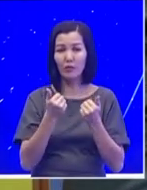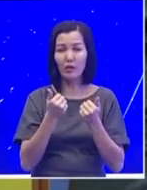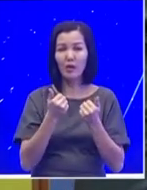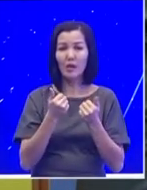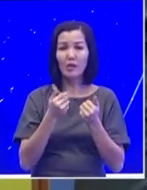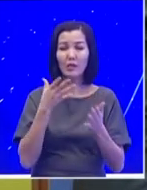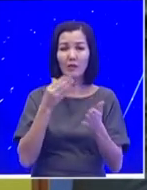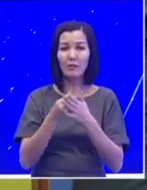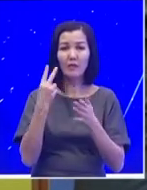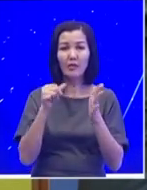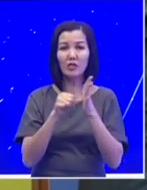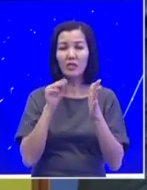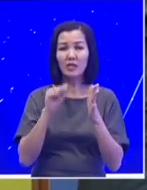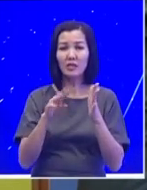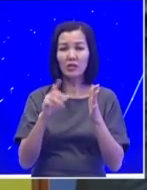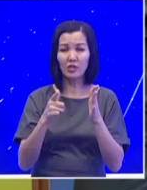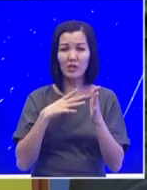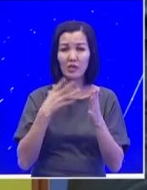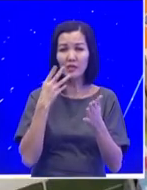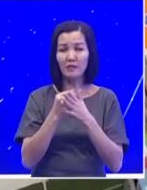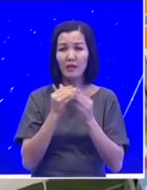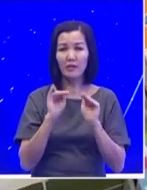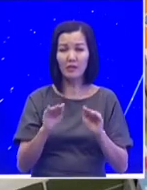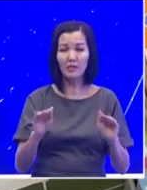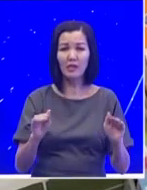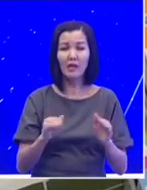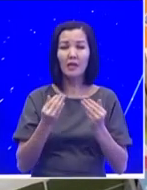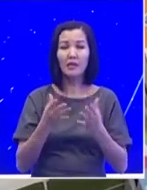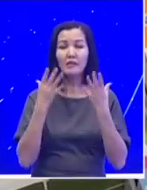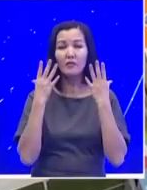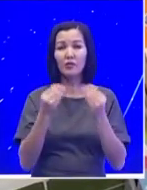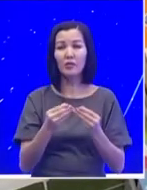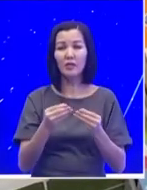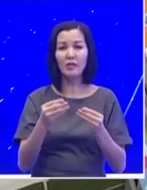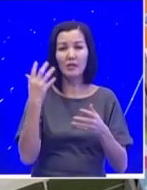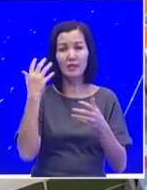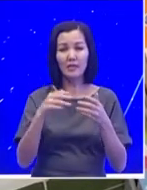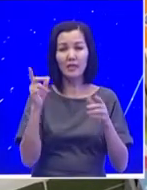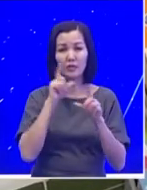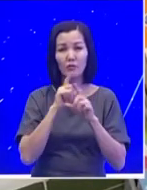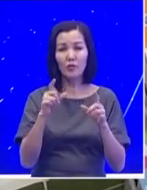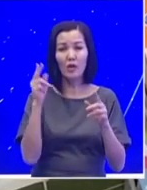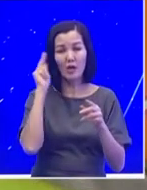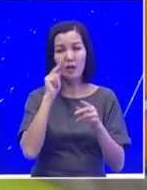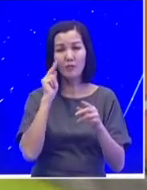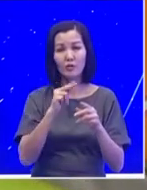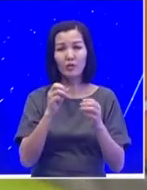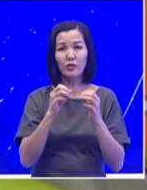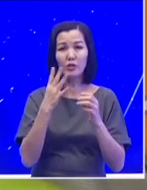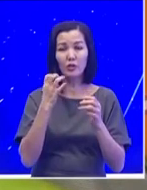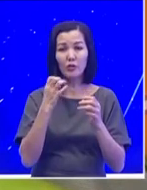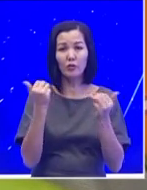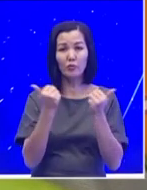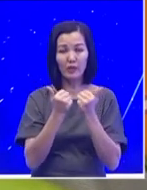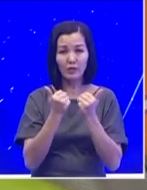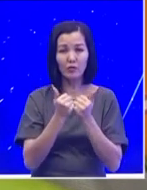могут заплатить 26 тысяч тенге за своих детей. На сегодняшний день в средних школах Талдыкургана обучается порядка 400